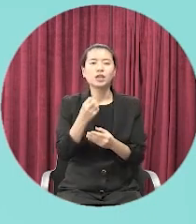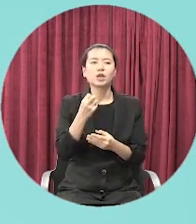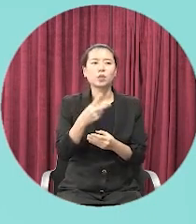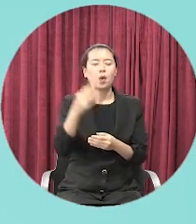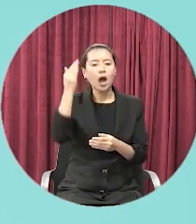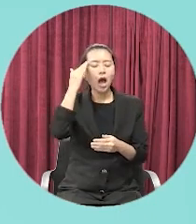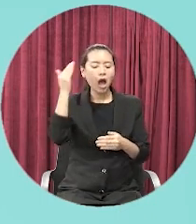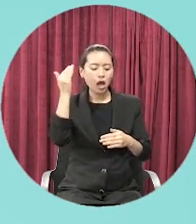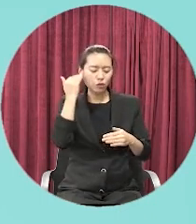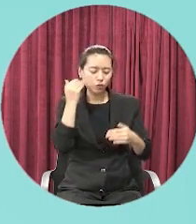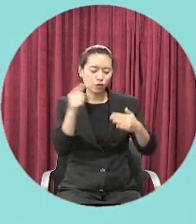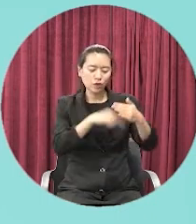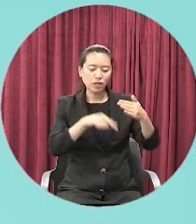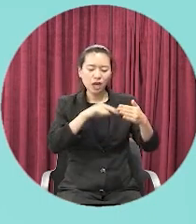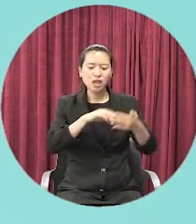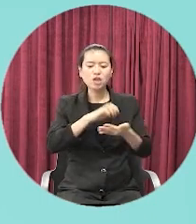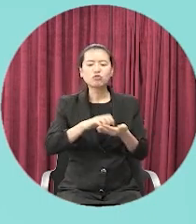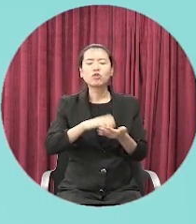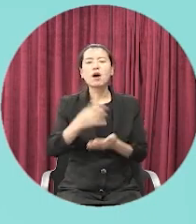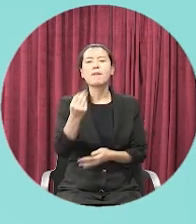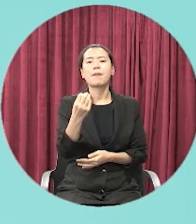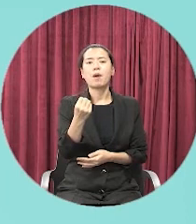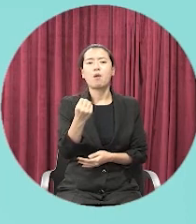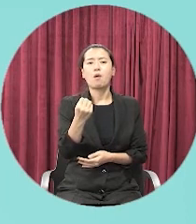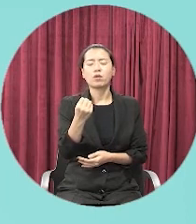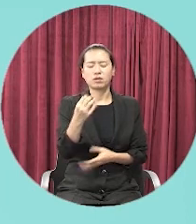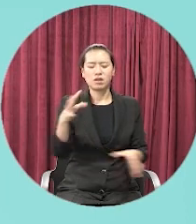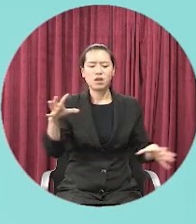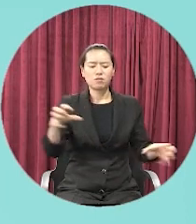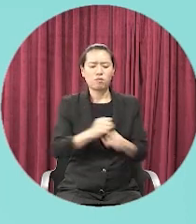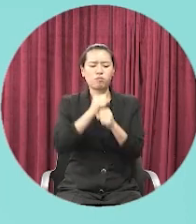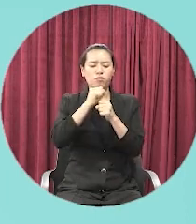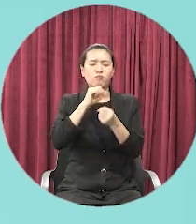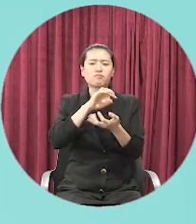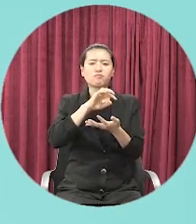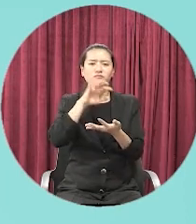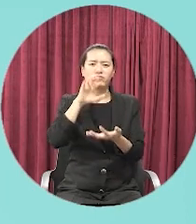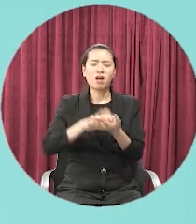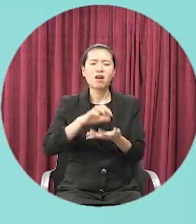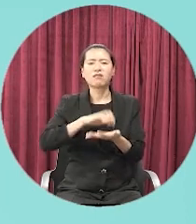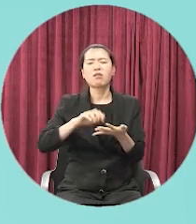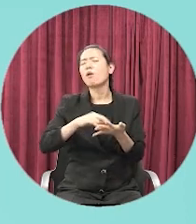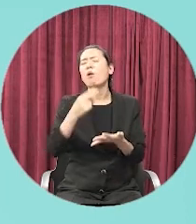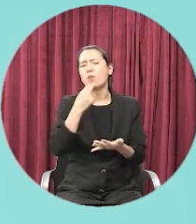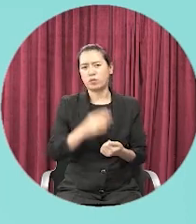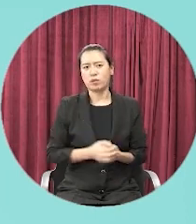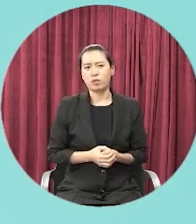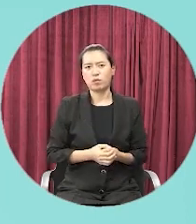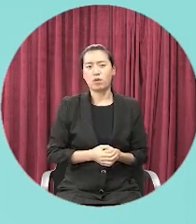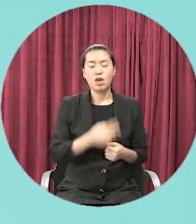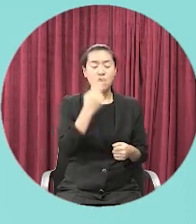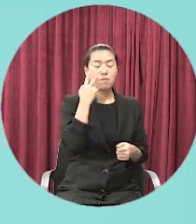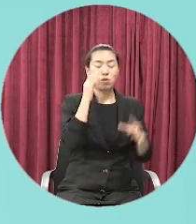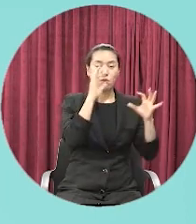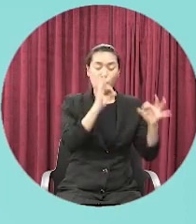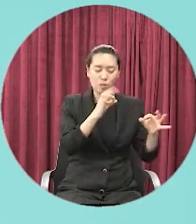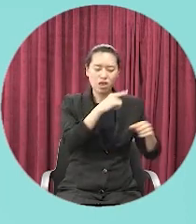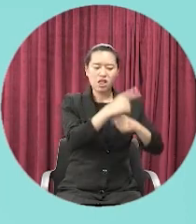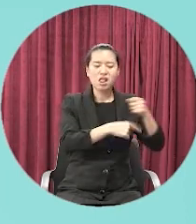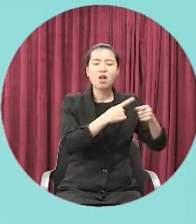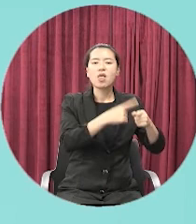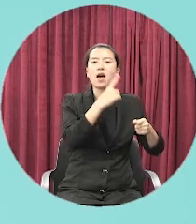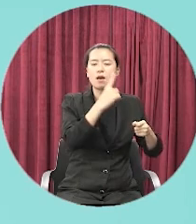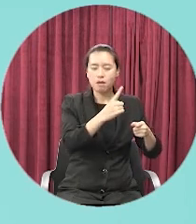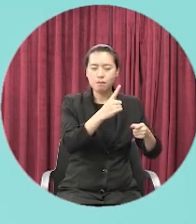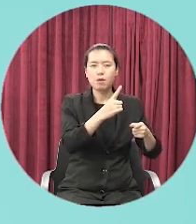국내 몇 명이 있는지 에 대한 사실 정확한 통계에 조차 없거든요 미국 같은 경우에는 매년 트라우마 택 sci